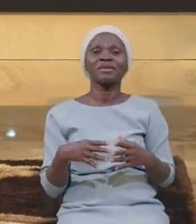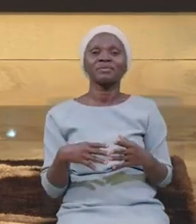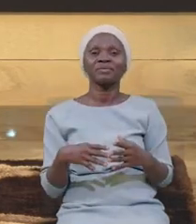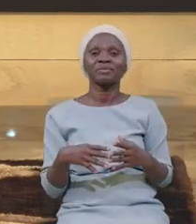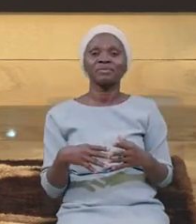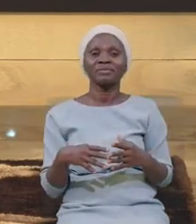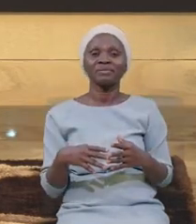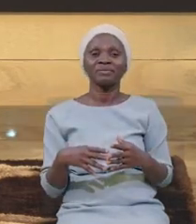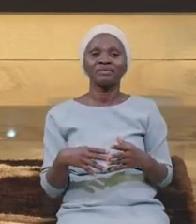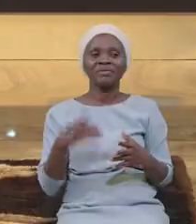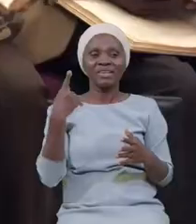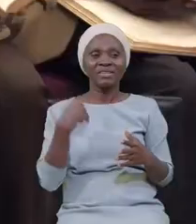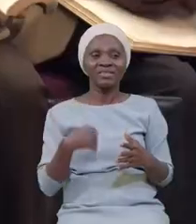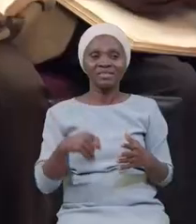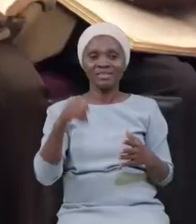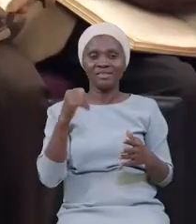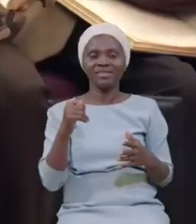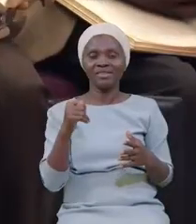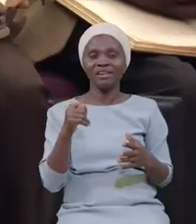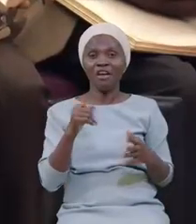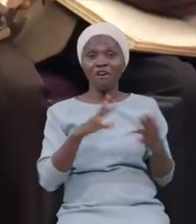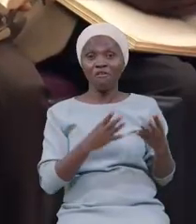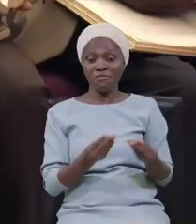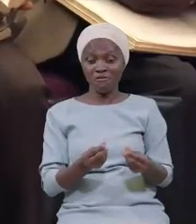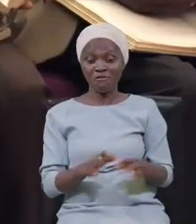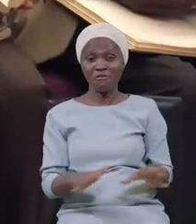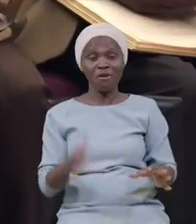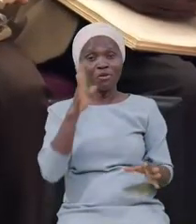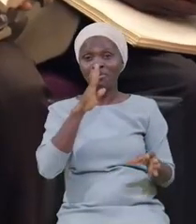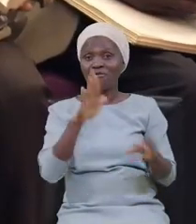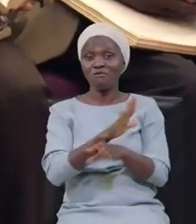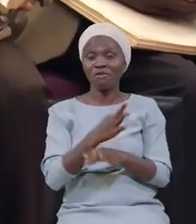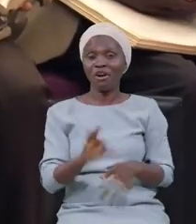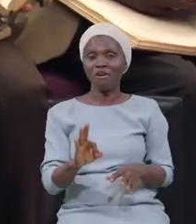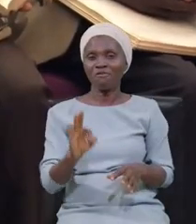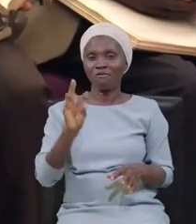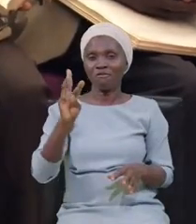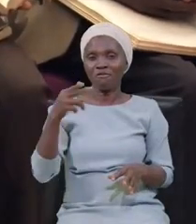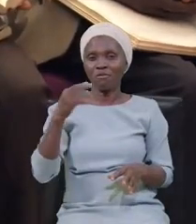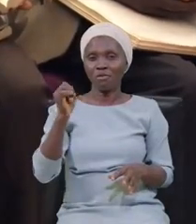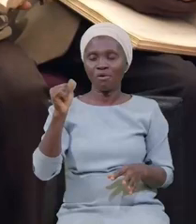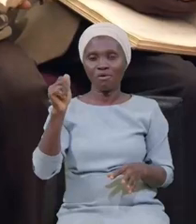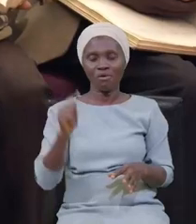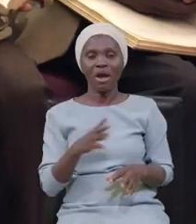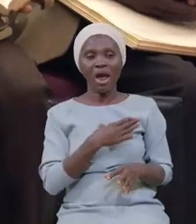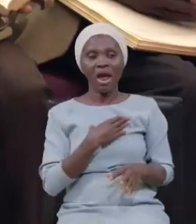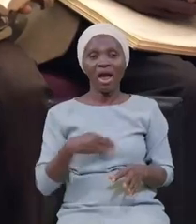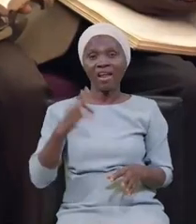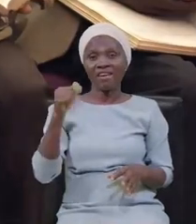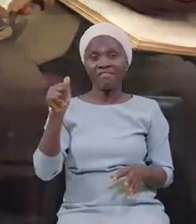Les airs se rempliront de blé et les cuves regorgeront de moût et d'huile.